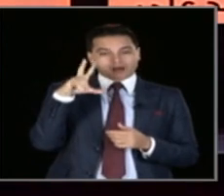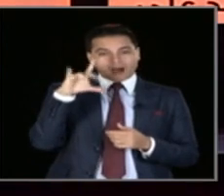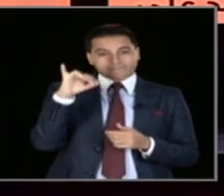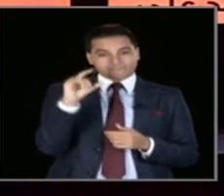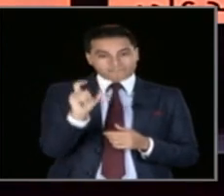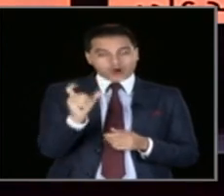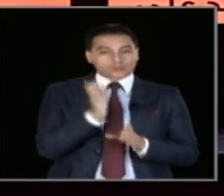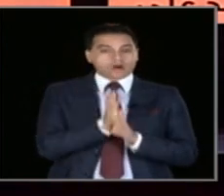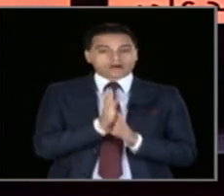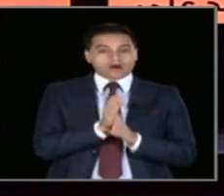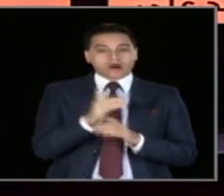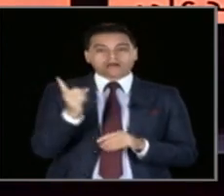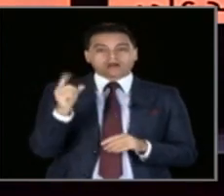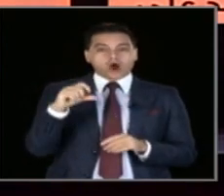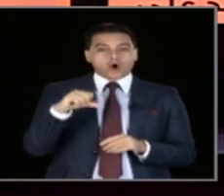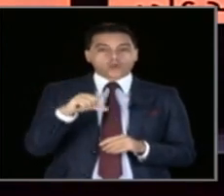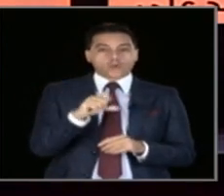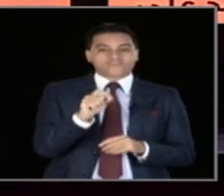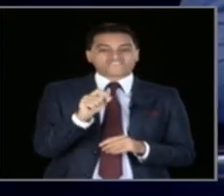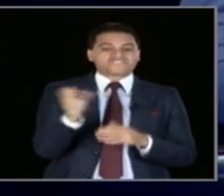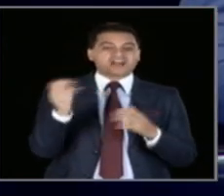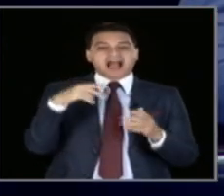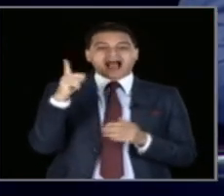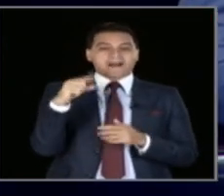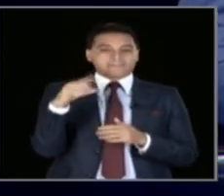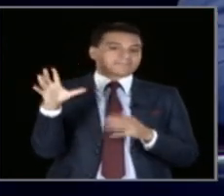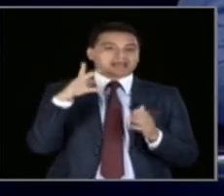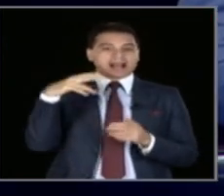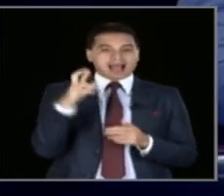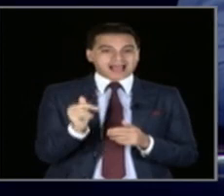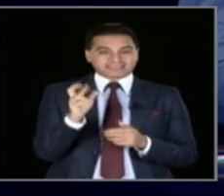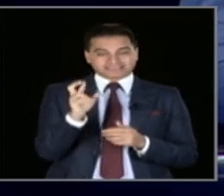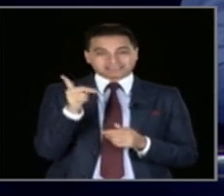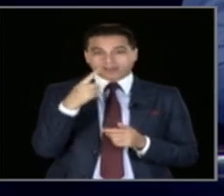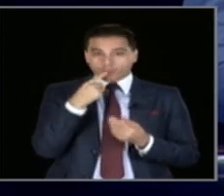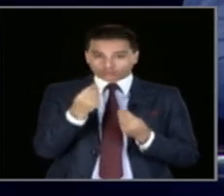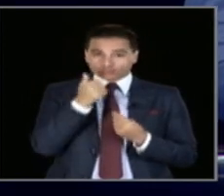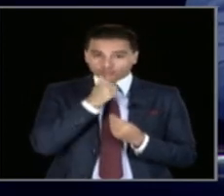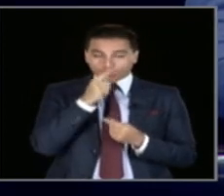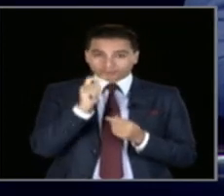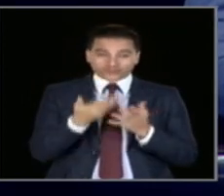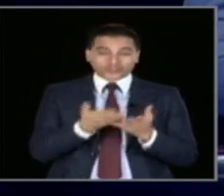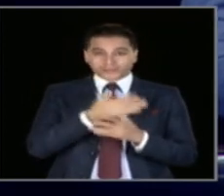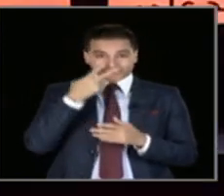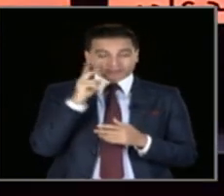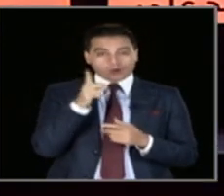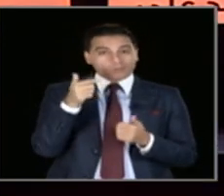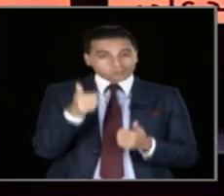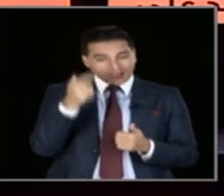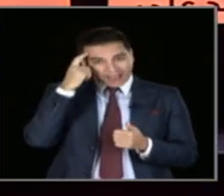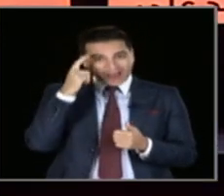ما تستعجليش، اصبري. ماشي. ده تاني سؤال ما يتجاوبش، واجابته كانت عند